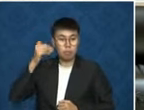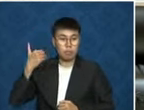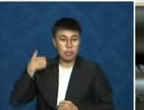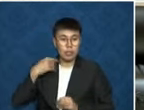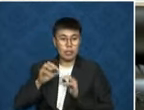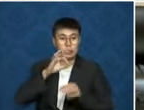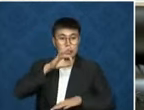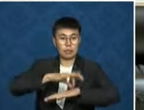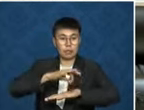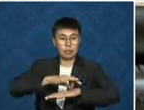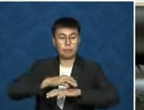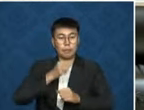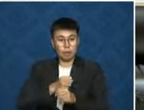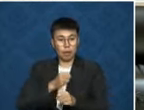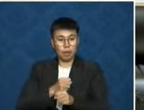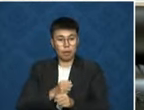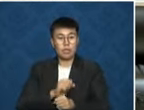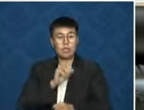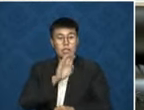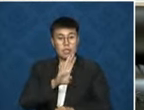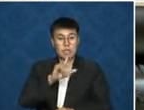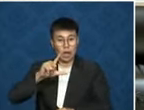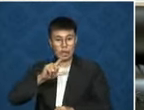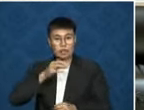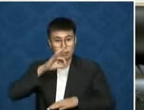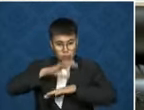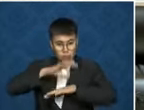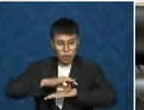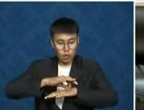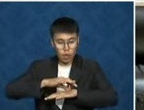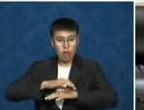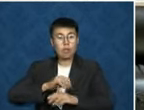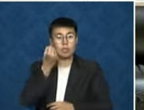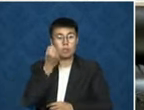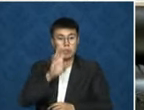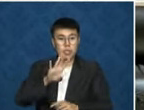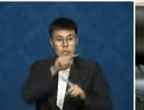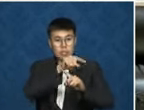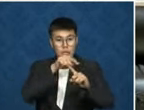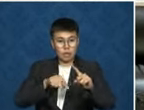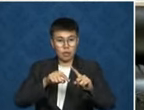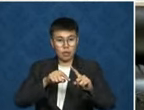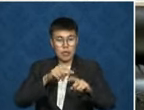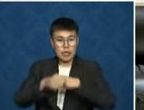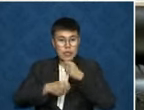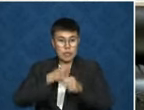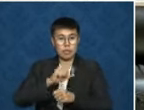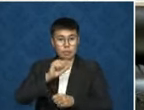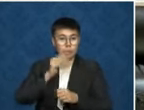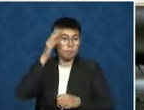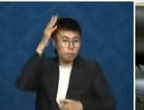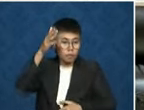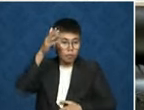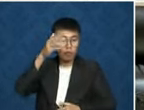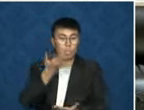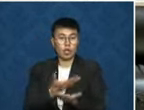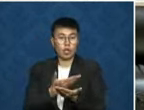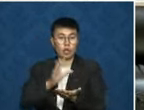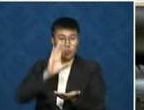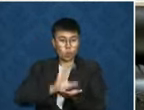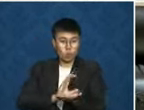แหน่งงานในเกาหลีใต้กว่า4ล้านตำแหน่งหรือกว่า 14% อีก20ปีข้างหน้าแม้กระทั่งกองทุนระหว่างประเท